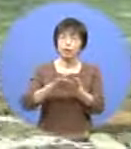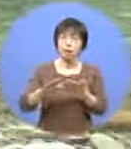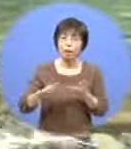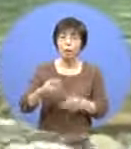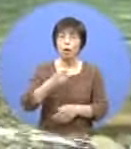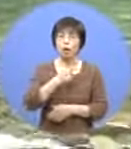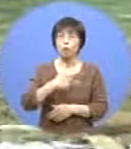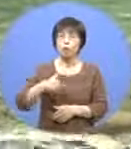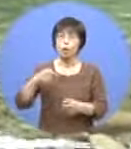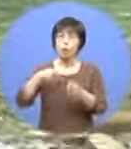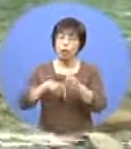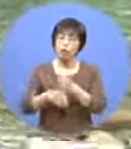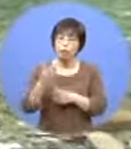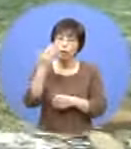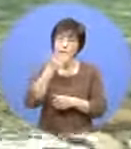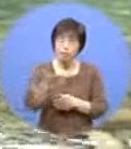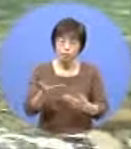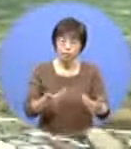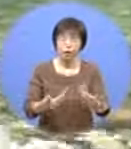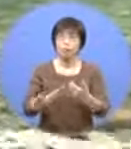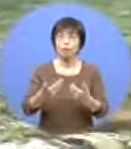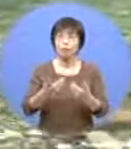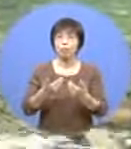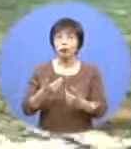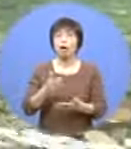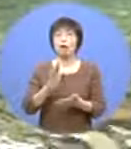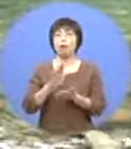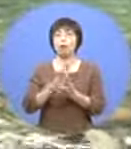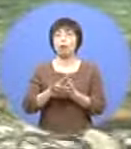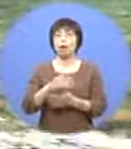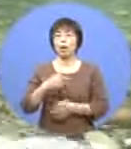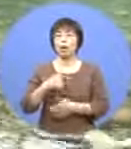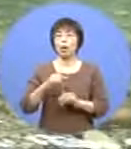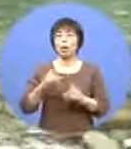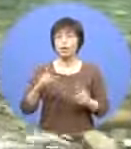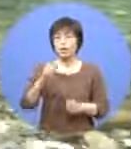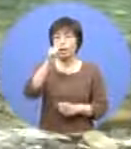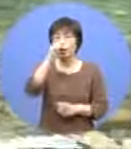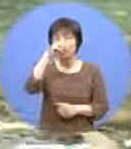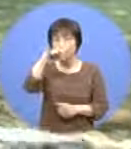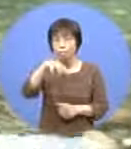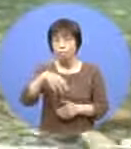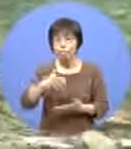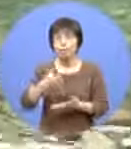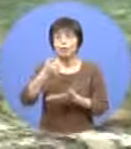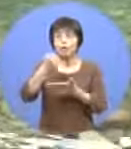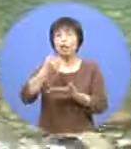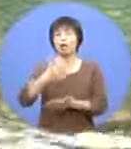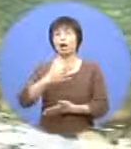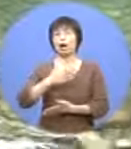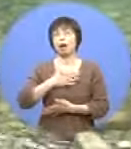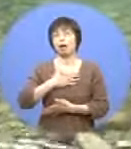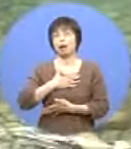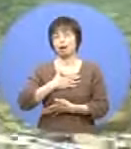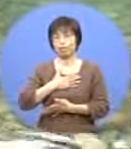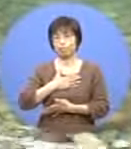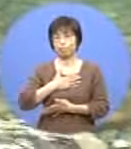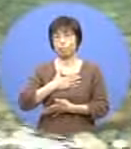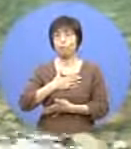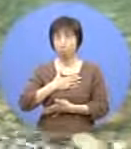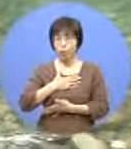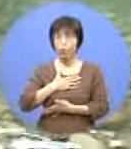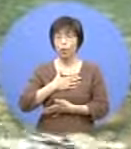って、こういうね、評価を受けたらね、あ、我々は財産を保有してるんだなと、もうつくづくよその人に